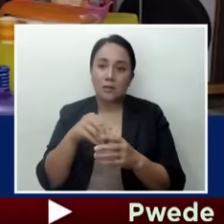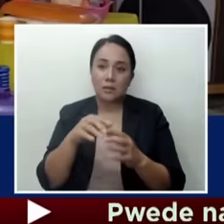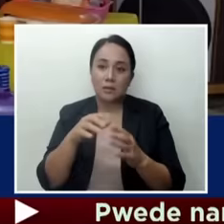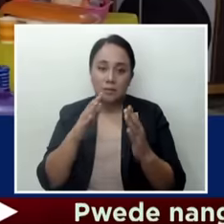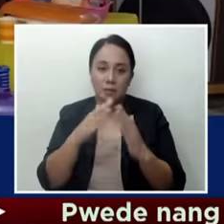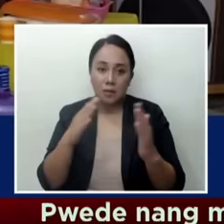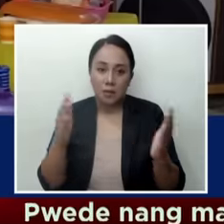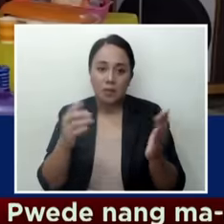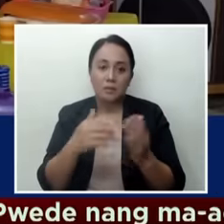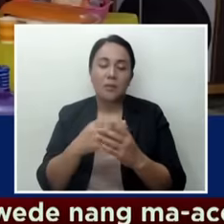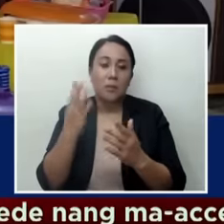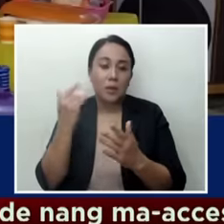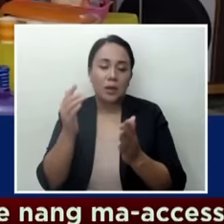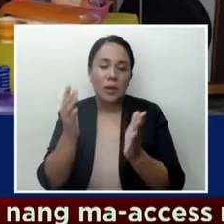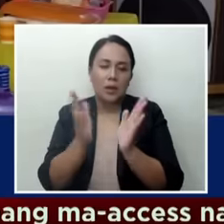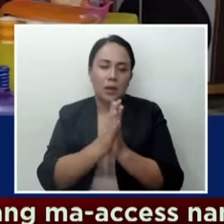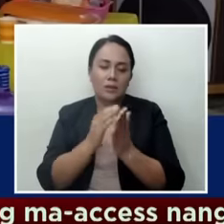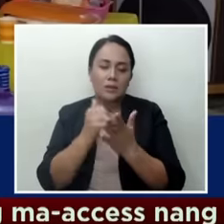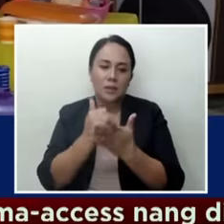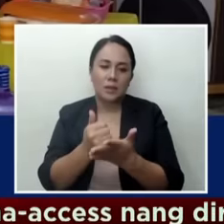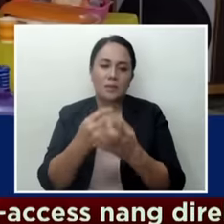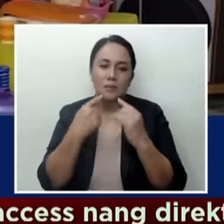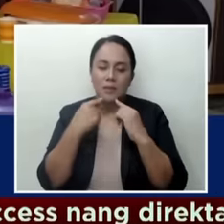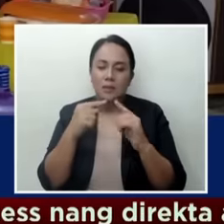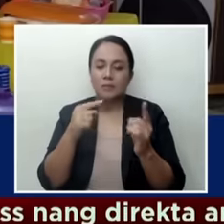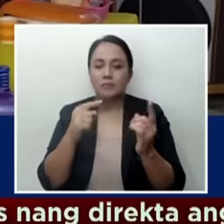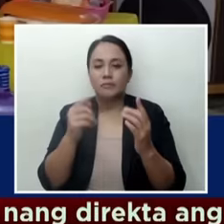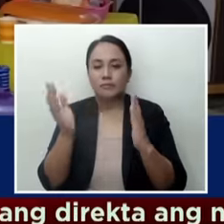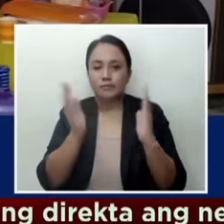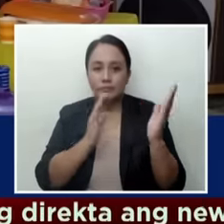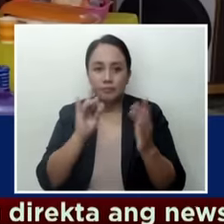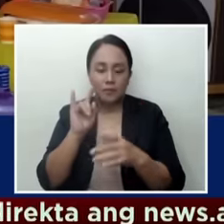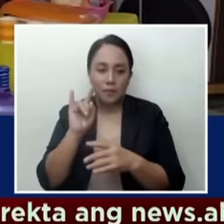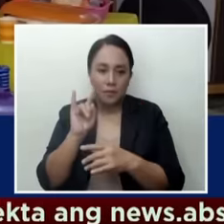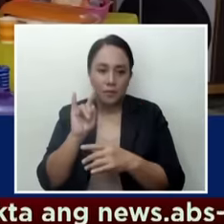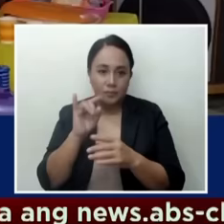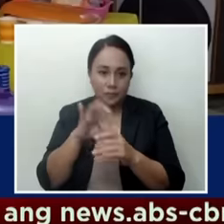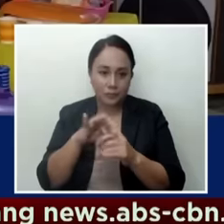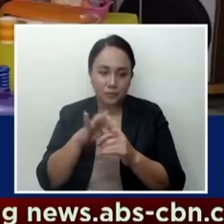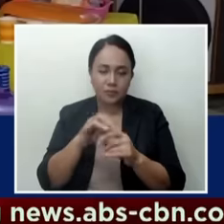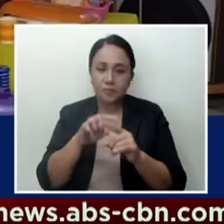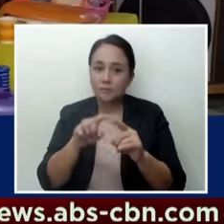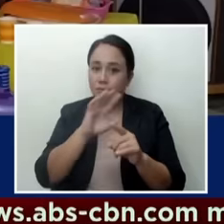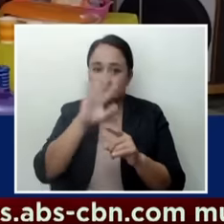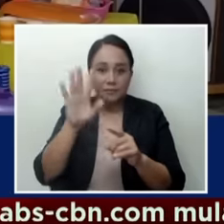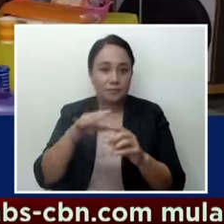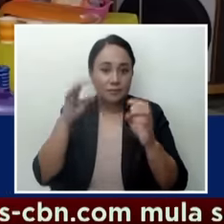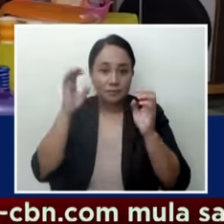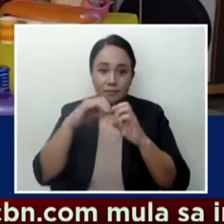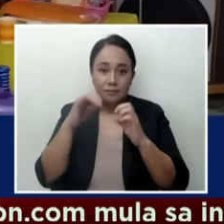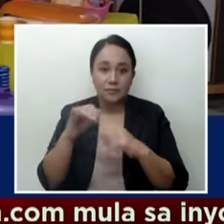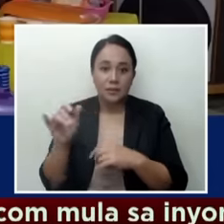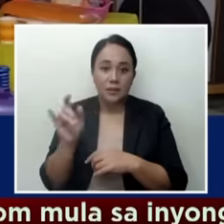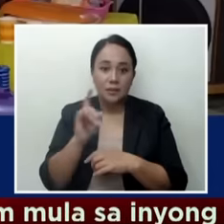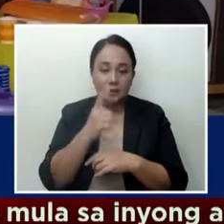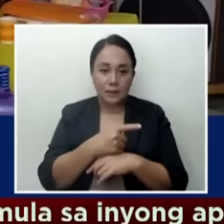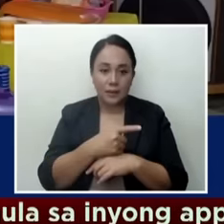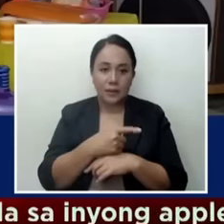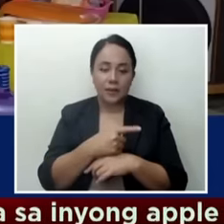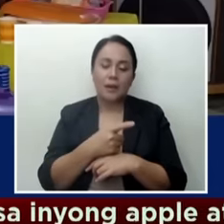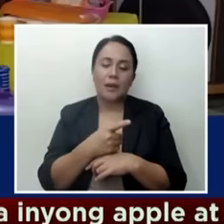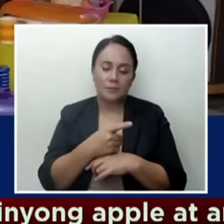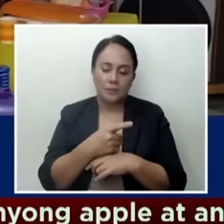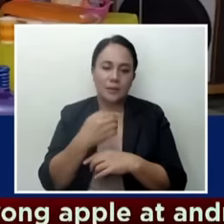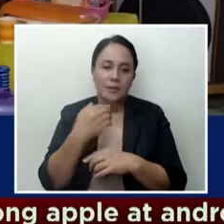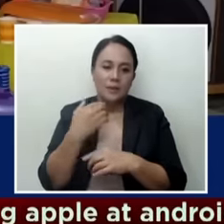para humingi ng tulong sa public service program. Pero ang hindi nila inakala na sa araw na yon ay matutulukan na ang